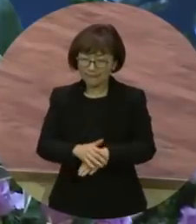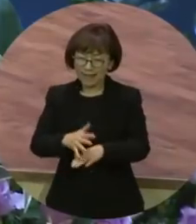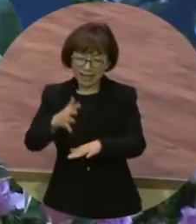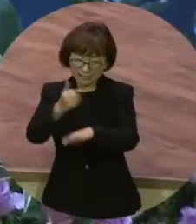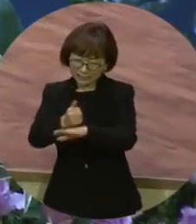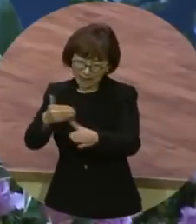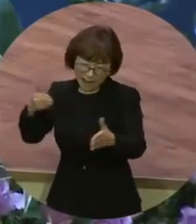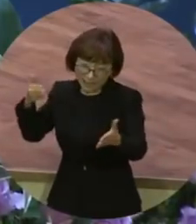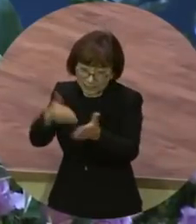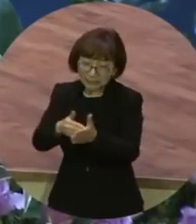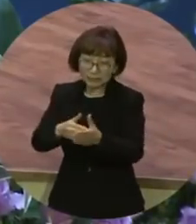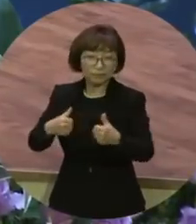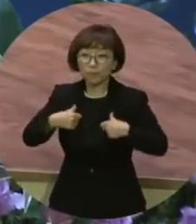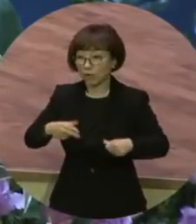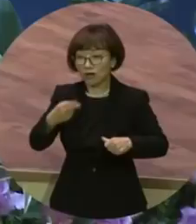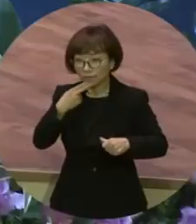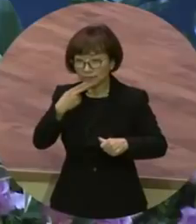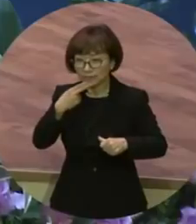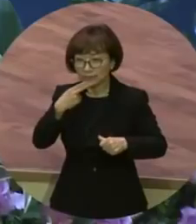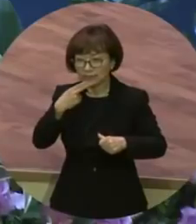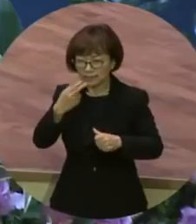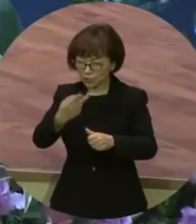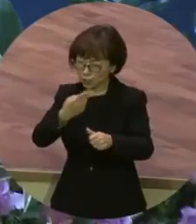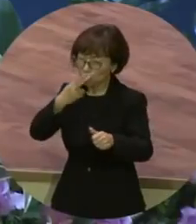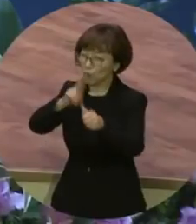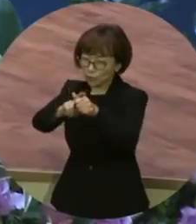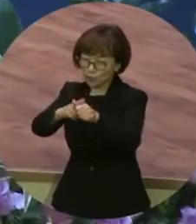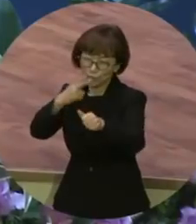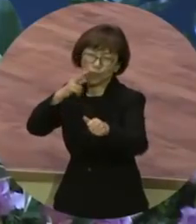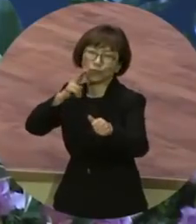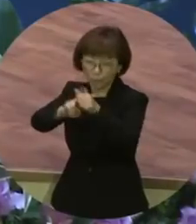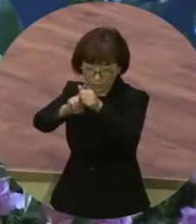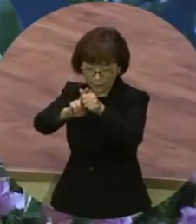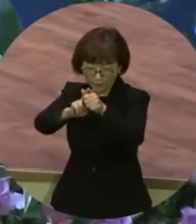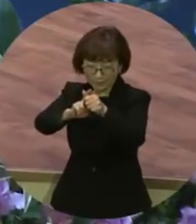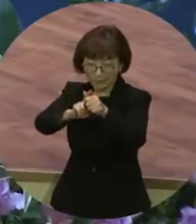기억하시기를 바랍니다. 은혜를 머물게 하는 전도자의 모델 되시기를 예수님의 이름으로 축원합니다.